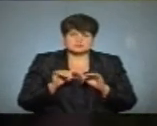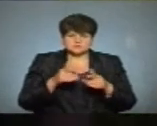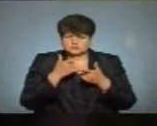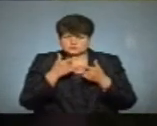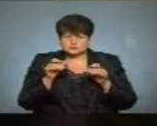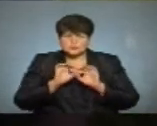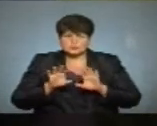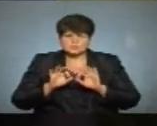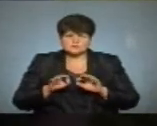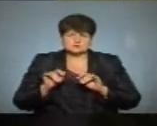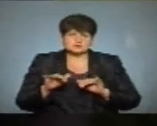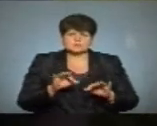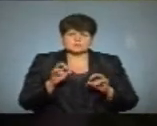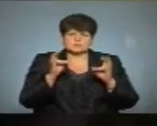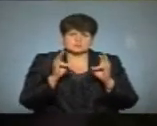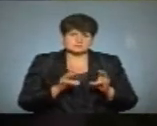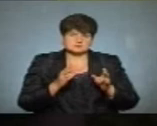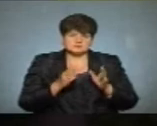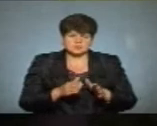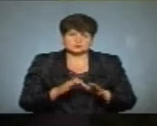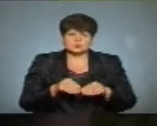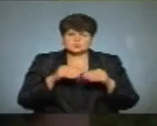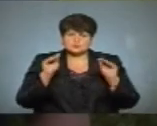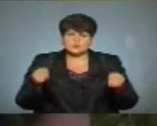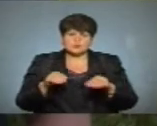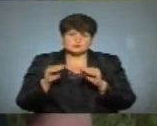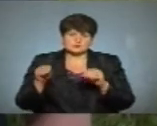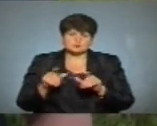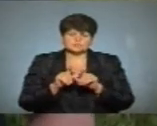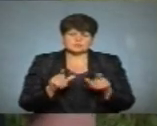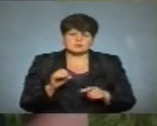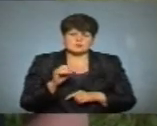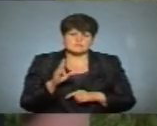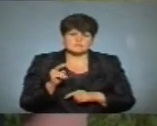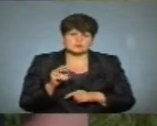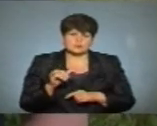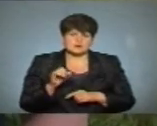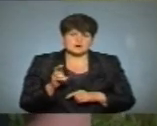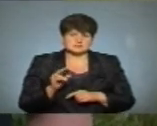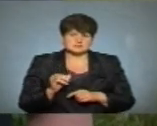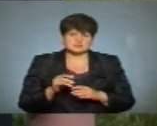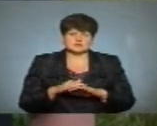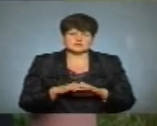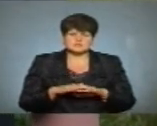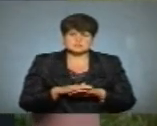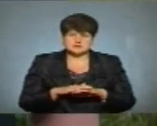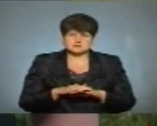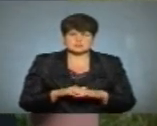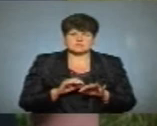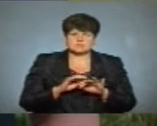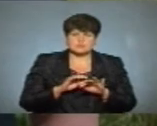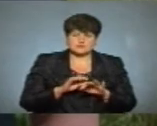населення про небезпеку, розгорнуті пункти евакуації для населення, можливої евакуації.